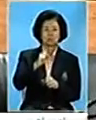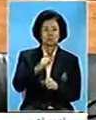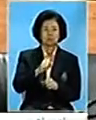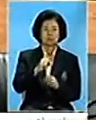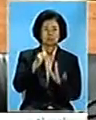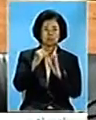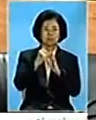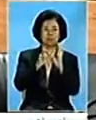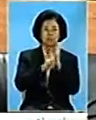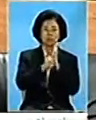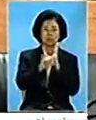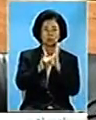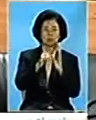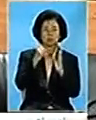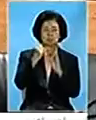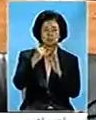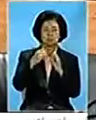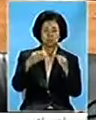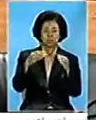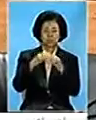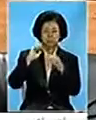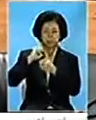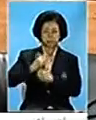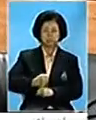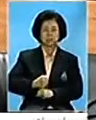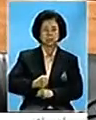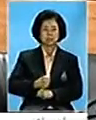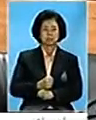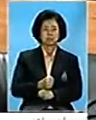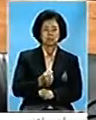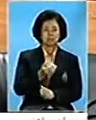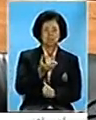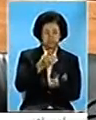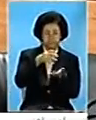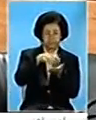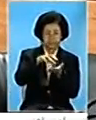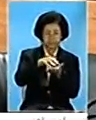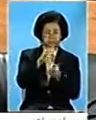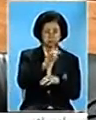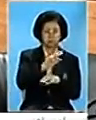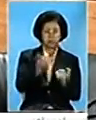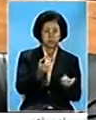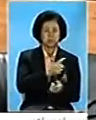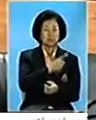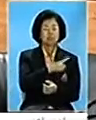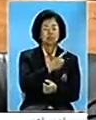จังหวัดระยองพรรคประชาธิปัตย์ก็ต้องขอเรียนว่าวันนี้ก็ดีใจนะครับ